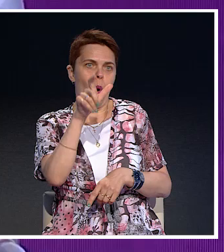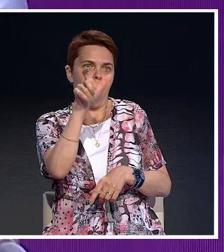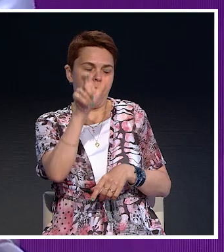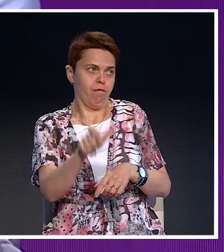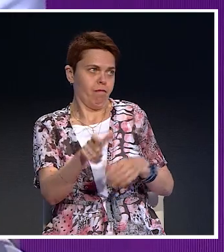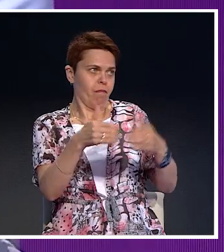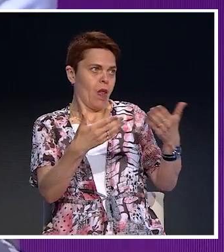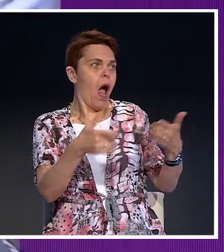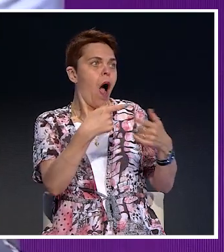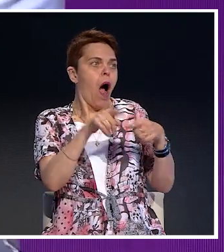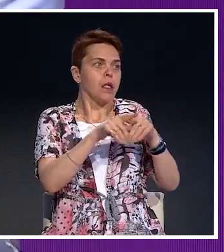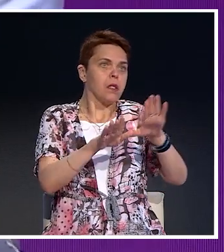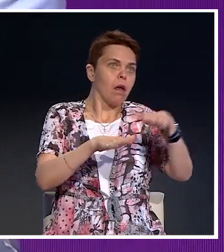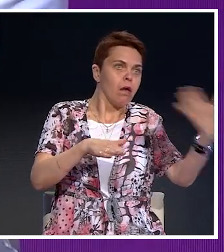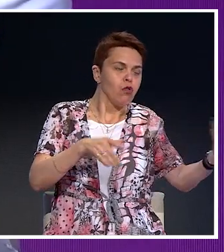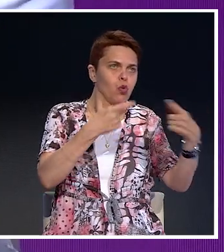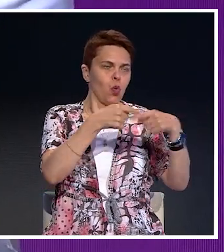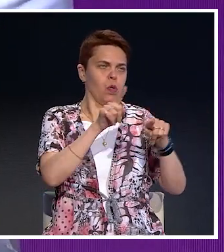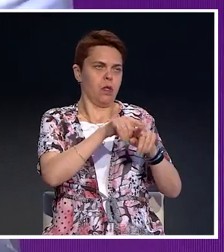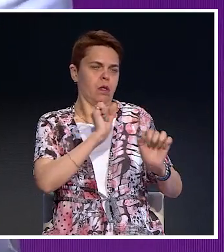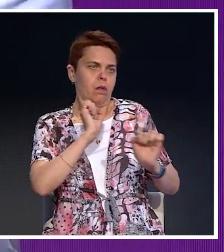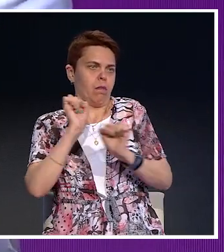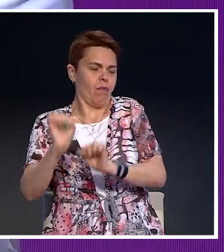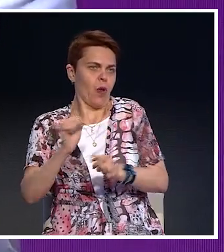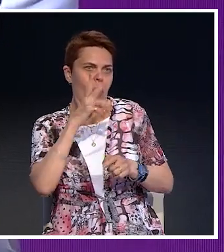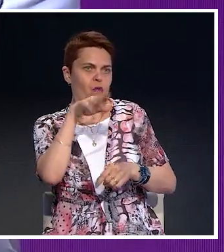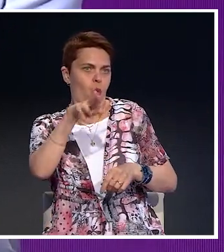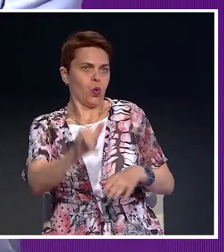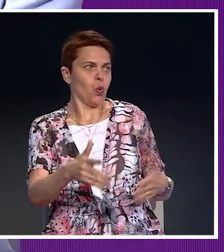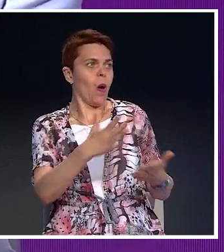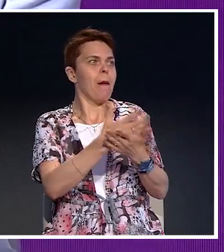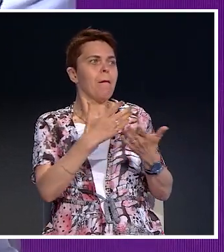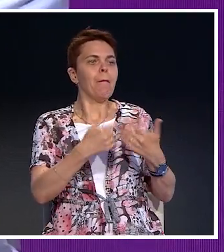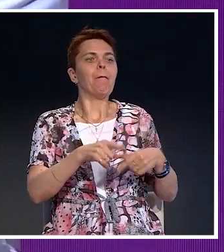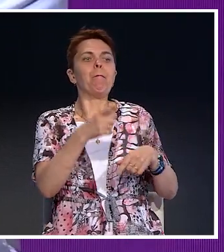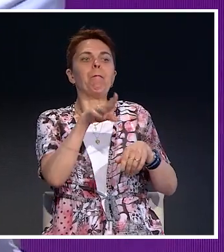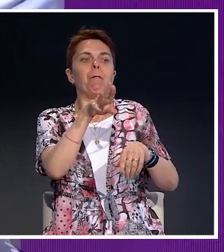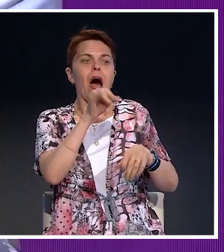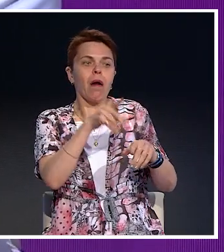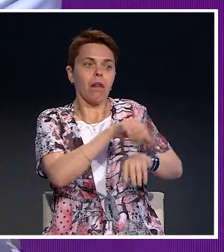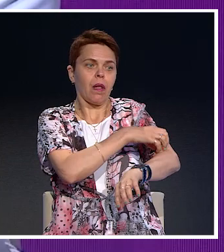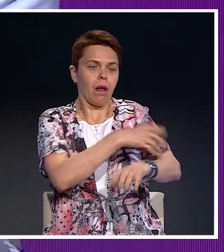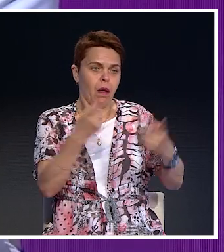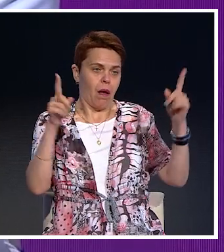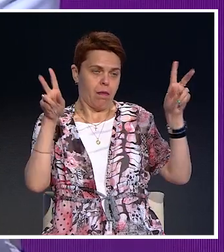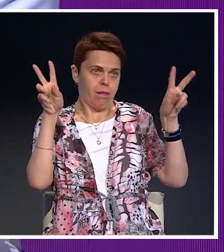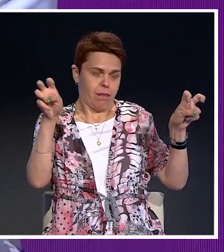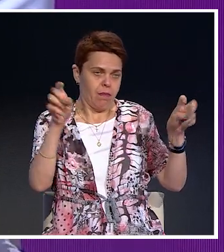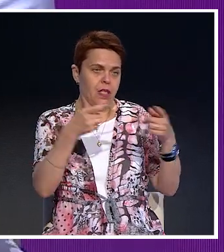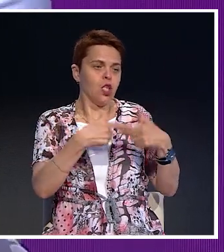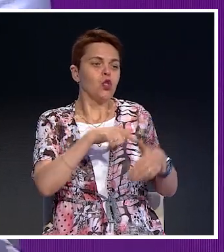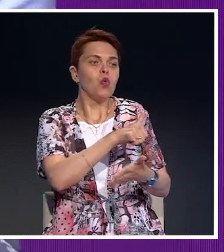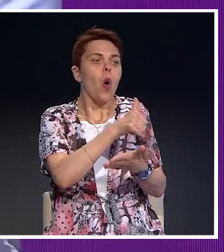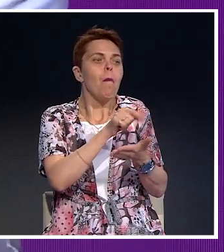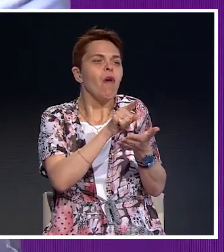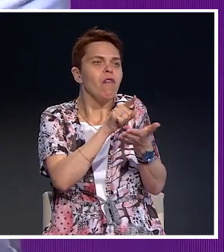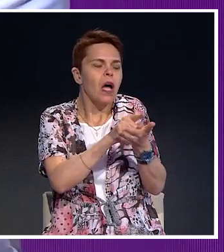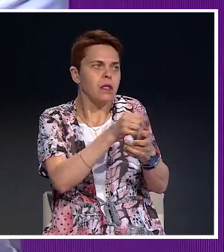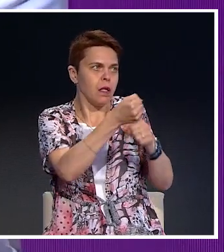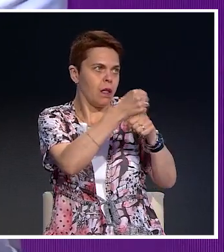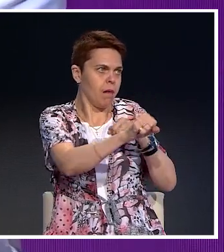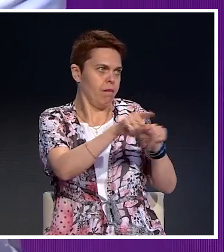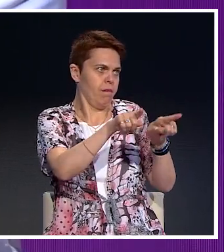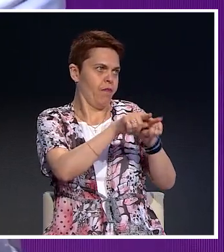цій громаді. А з іншого боку, це захищає гендерну квоту, тому що партія зобов'язана розставити в такому порядку